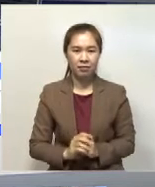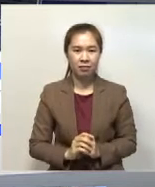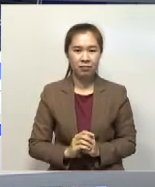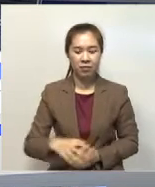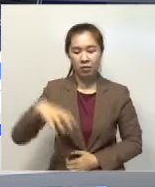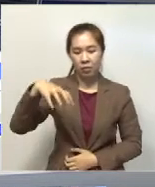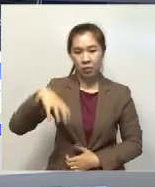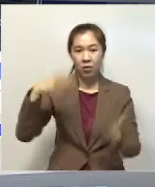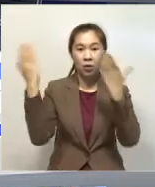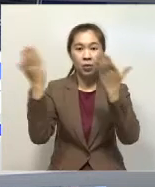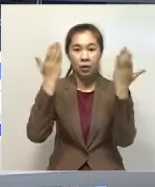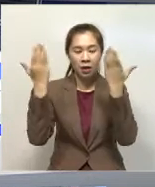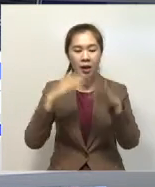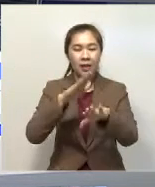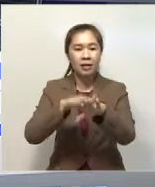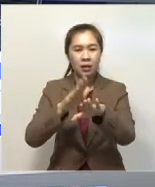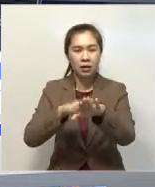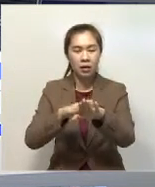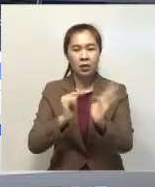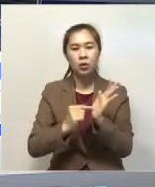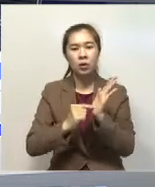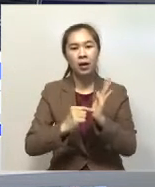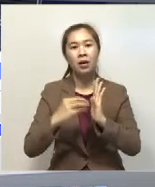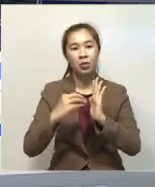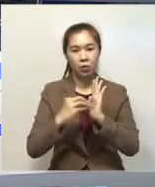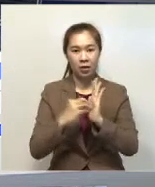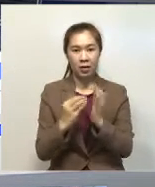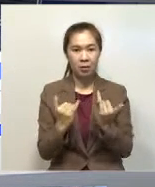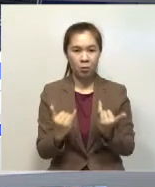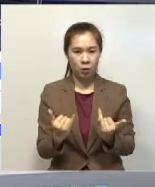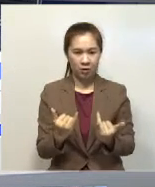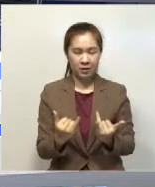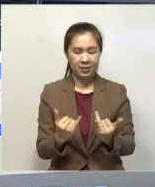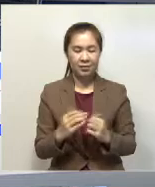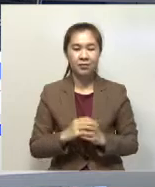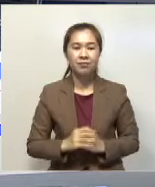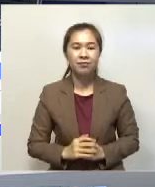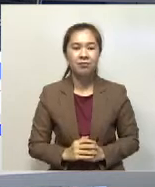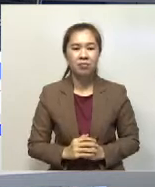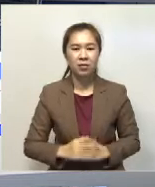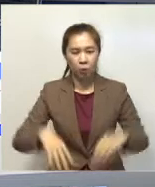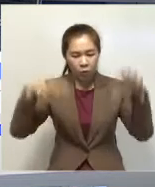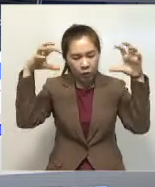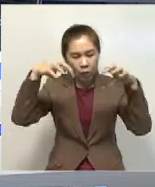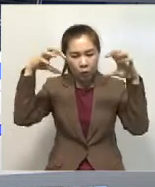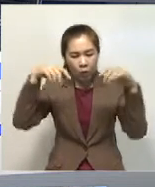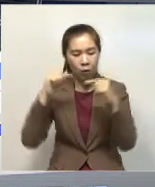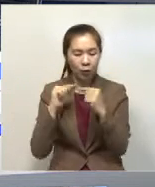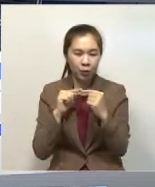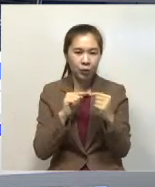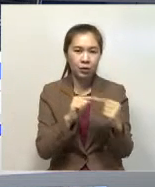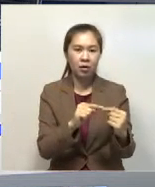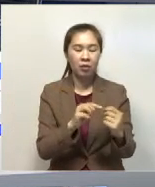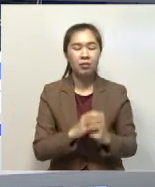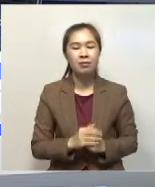อุตุนิยมวิทยามีการเตือนค่ะว่าอย่างกรุงเทพมหานครวันนี้จะเป็นอีก1วันที่จะมีฝนตกอย่างต่อเนื่